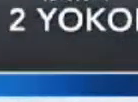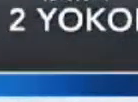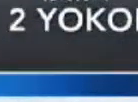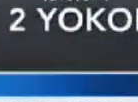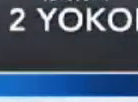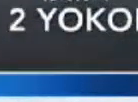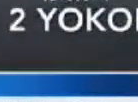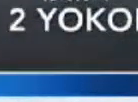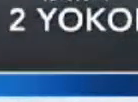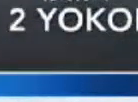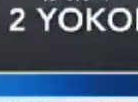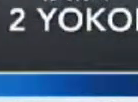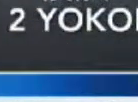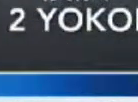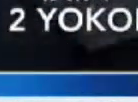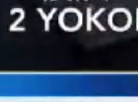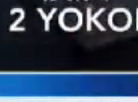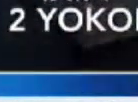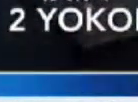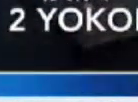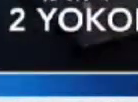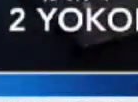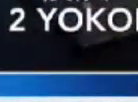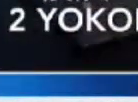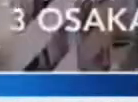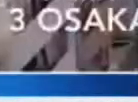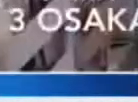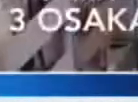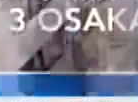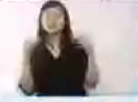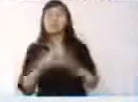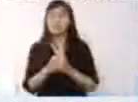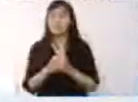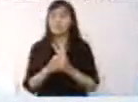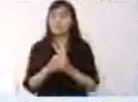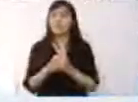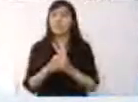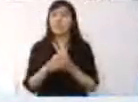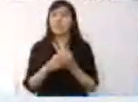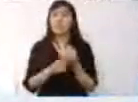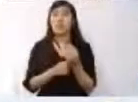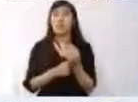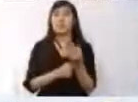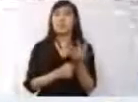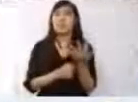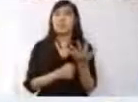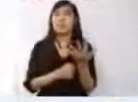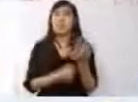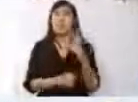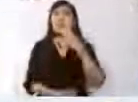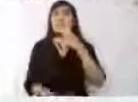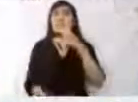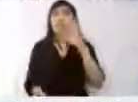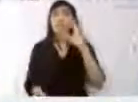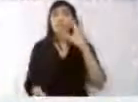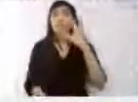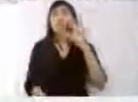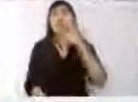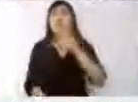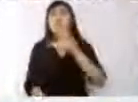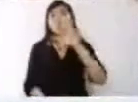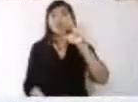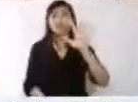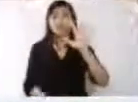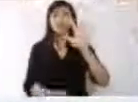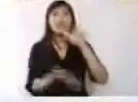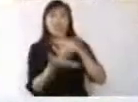binabantayan, gaya nga po nang nasabi ninyo na pinakamataas po ang rate of infection dito sa Tokyo kumpara sa ibang bahagi ng Japan.